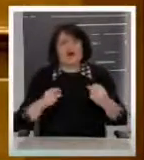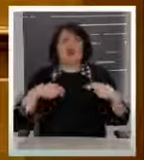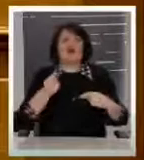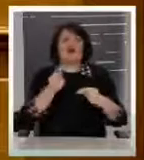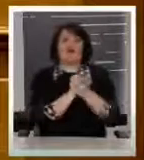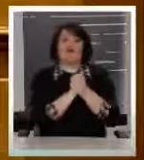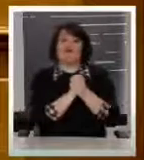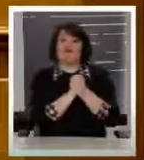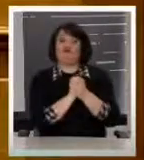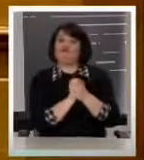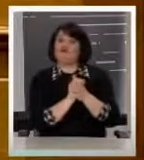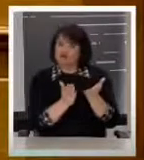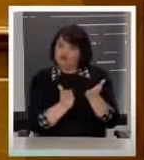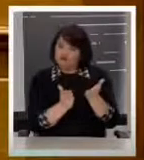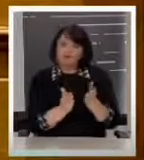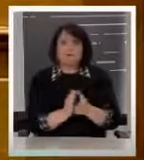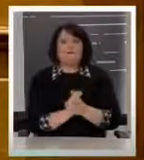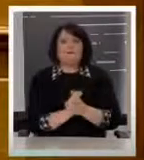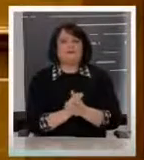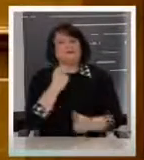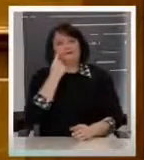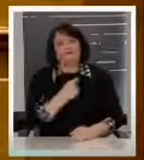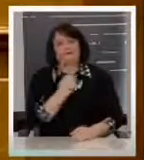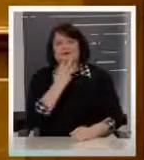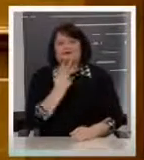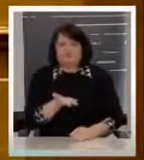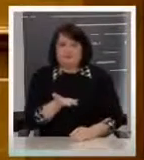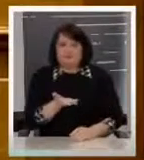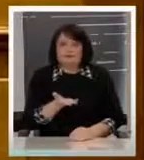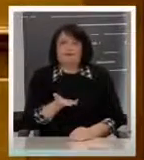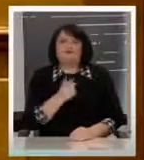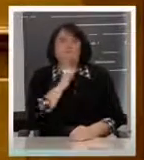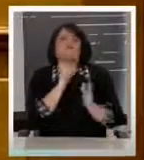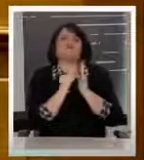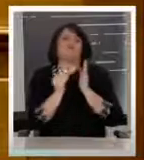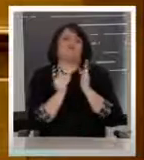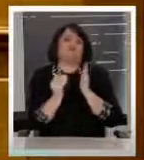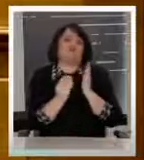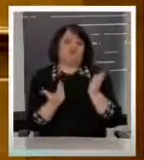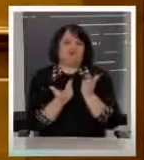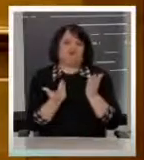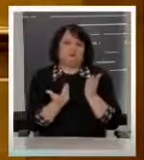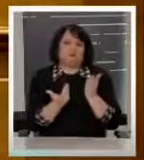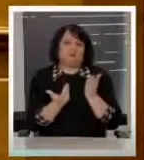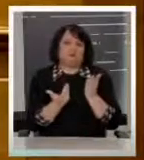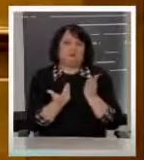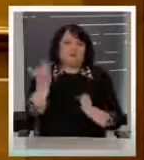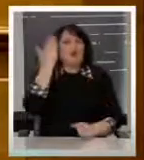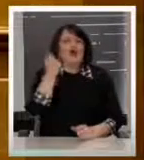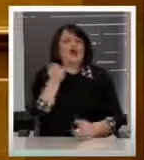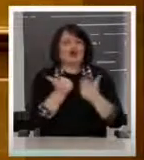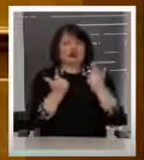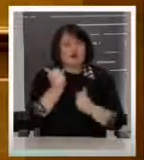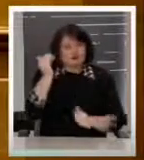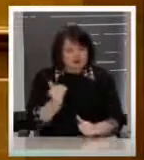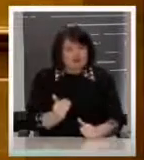αξίζουν πολλά συγχαρητήρια. Συγχαρητήρια τα οποία προκύπτουν από γεγονότα, όπως ενδεικτικά αναφέρω, από τη μείωση του κόστου δανεισμού σε